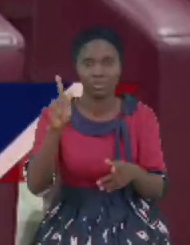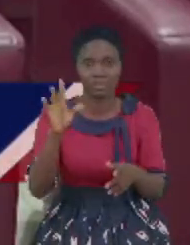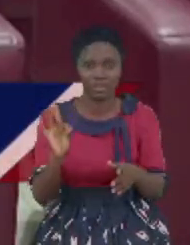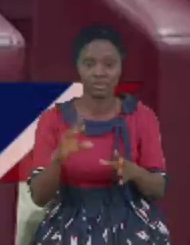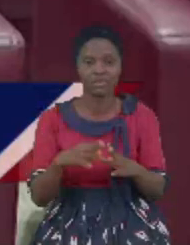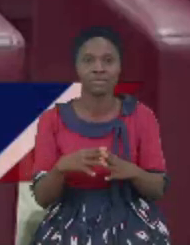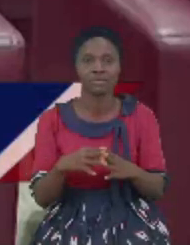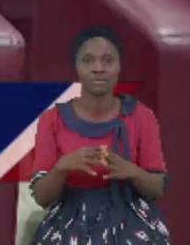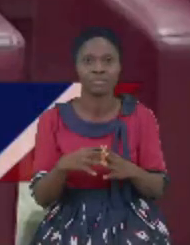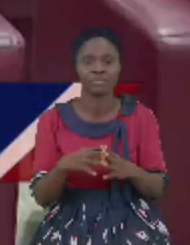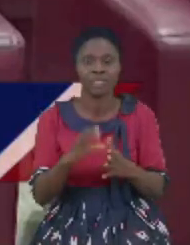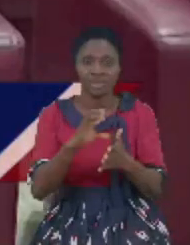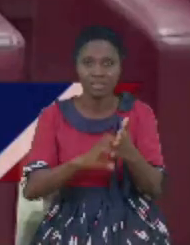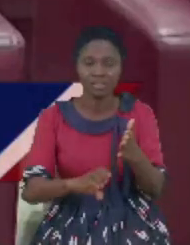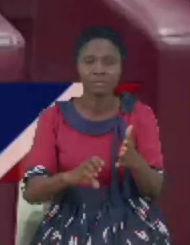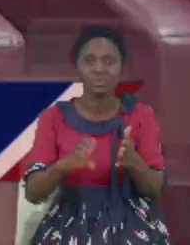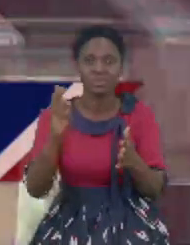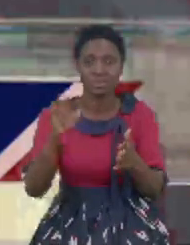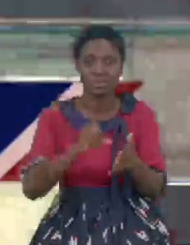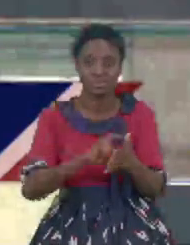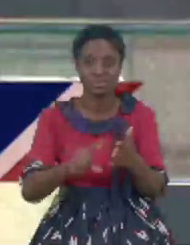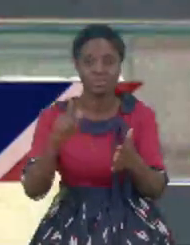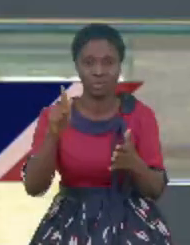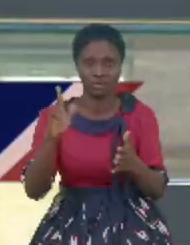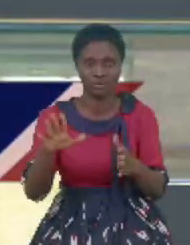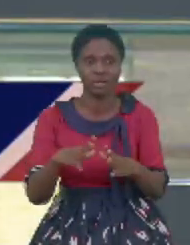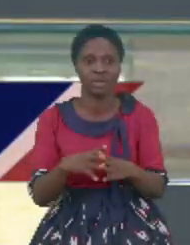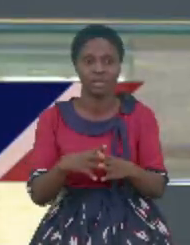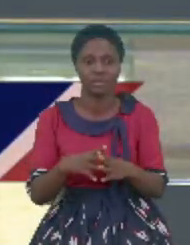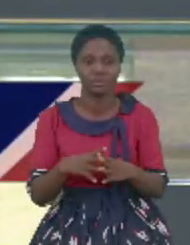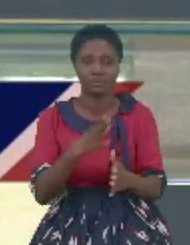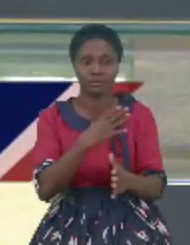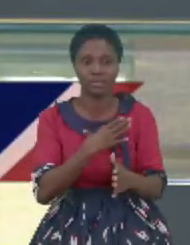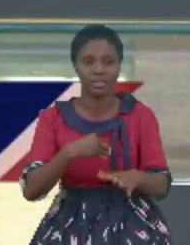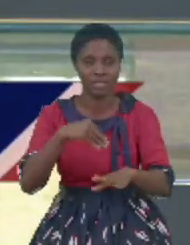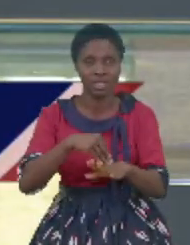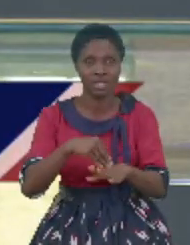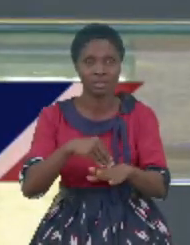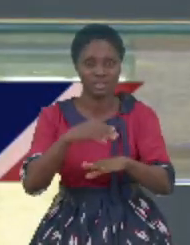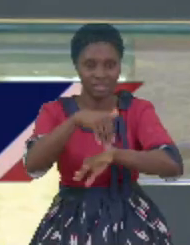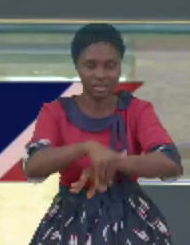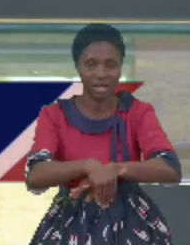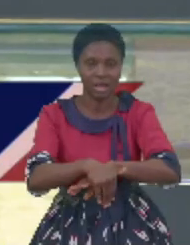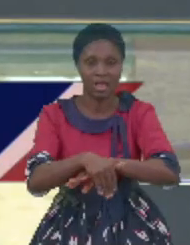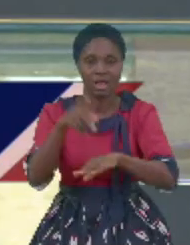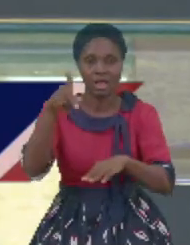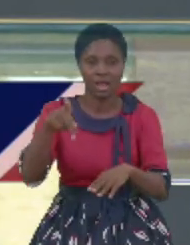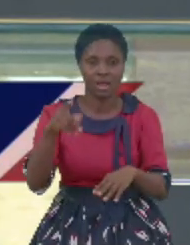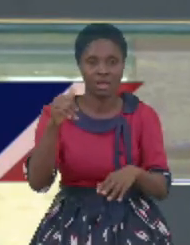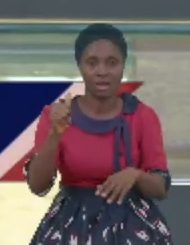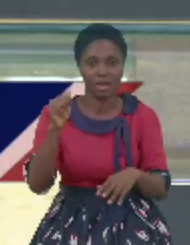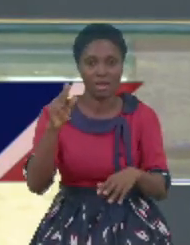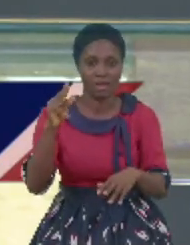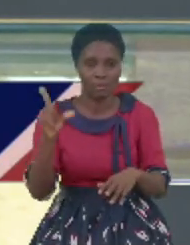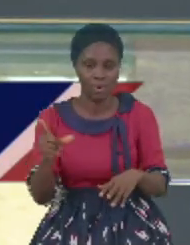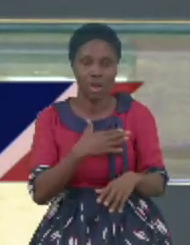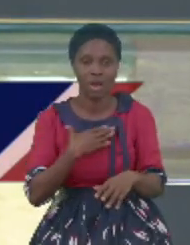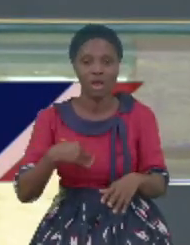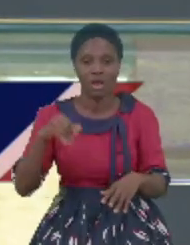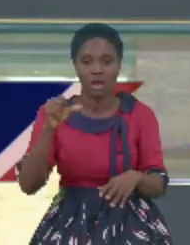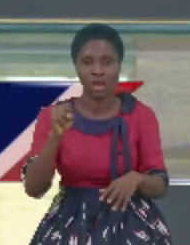28. Actes 16, verset 25. Vers le milieu de la nuit, Paul et Silas priaient